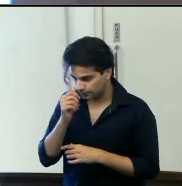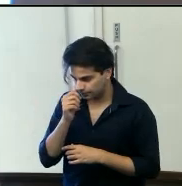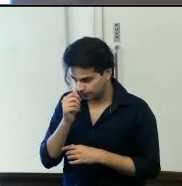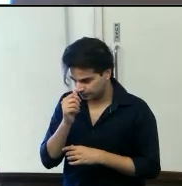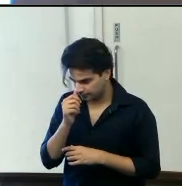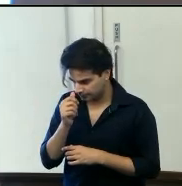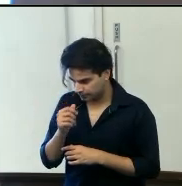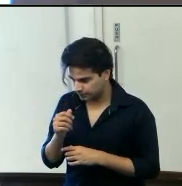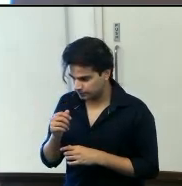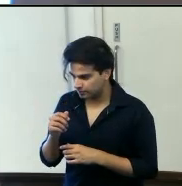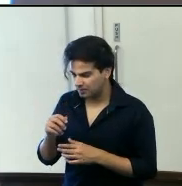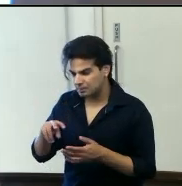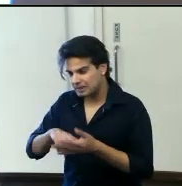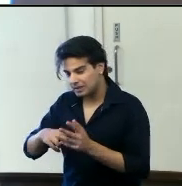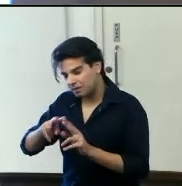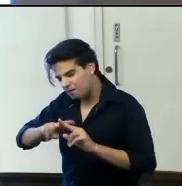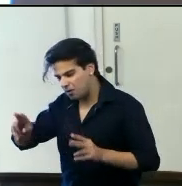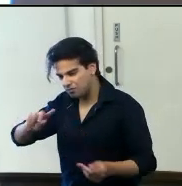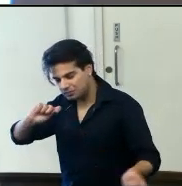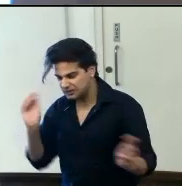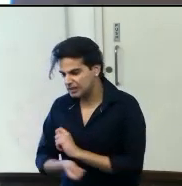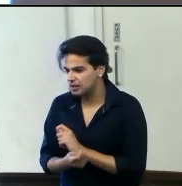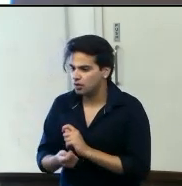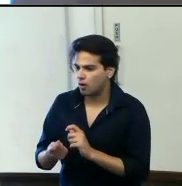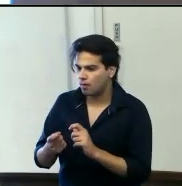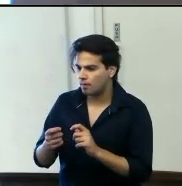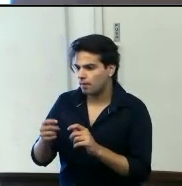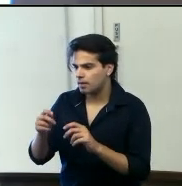ಮೀನಿಂಗಿಂದ ಅದನ್ನು ಆಚೆಗೆ ತೆಗೆದು ಫಾರ್ಮ್ ಮಾಡಿದಾಗ?